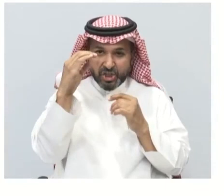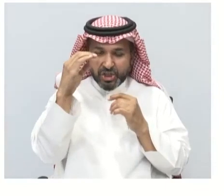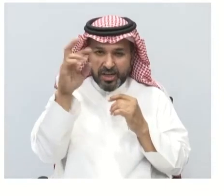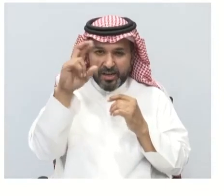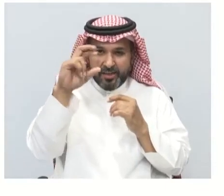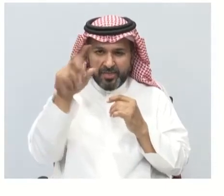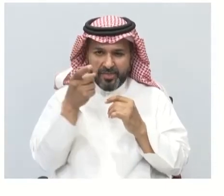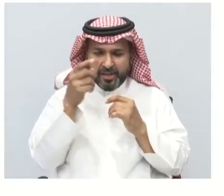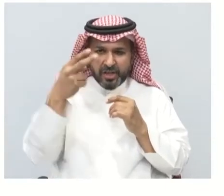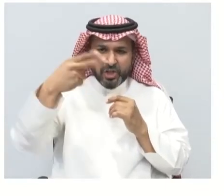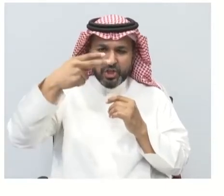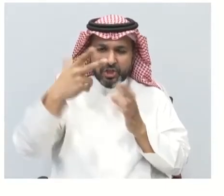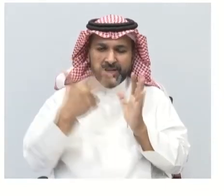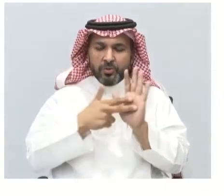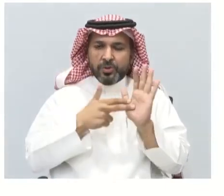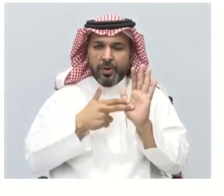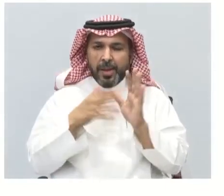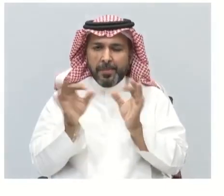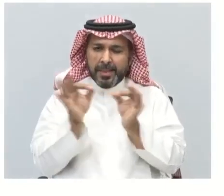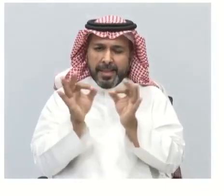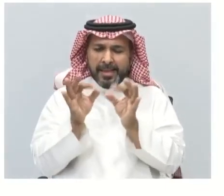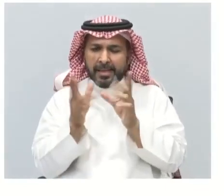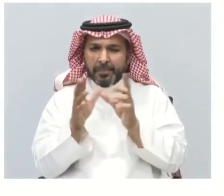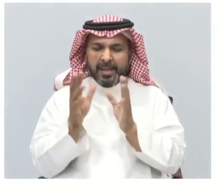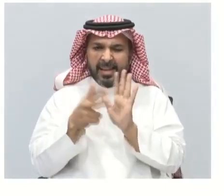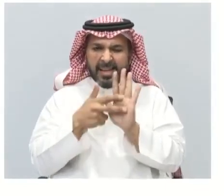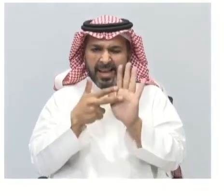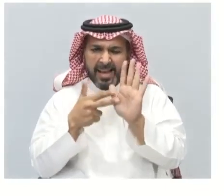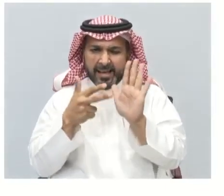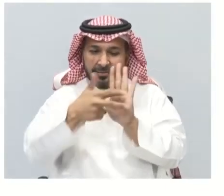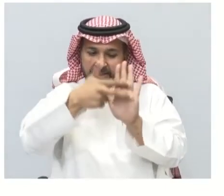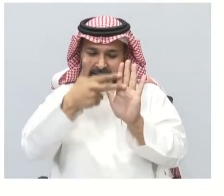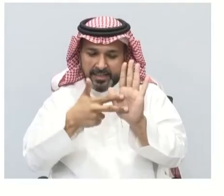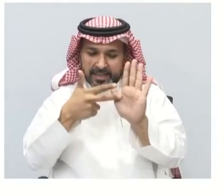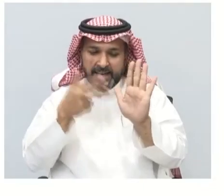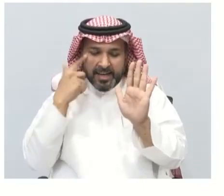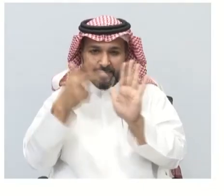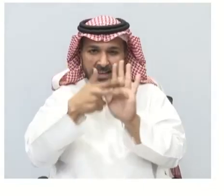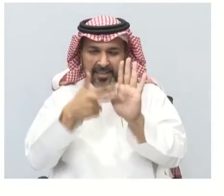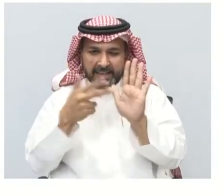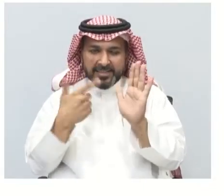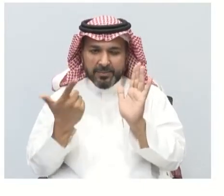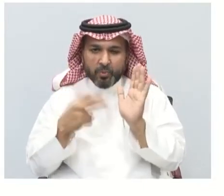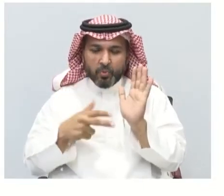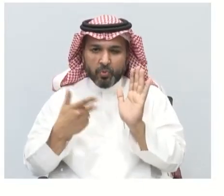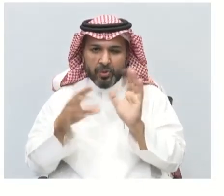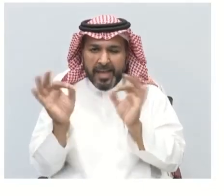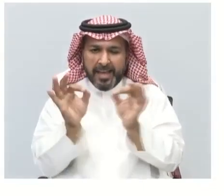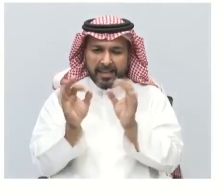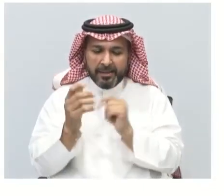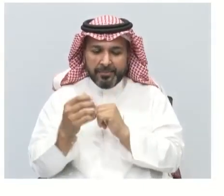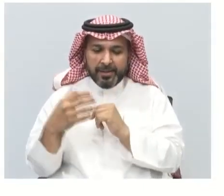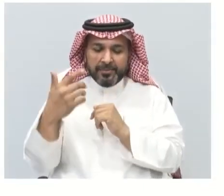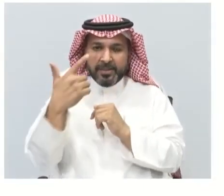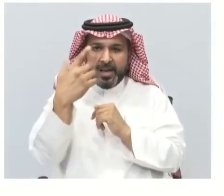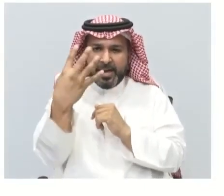النقطه بي ثم اوجدنا البعد بين النقطه بي والمستقيم هنا اللي يسمى عندي هنا المستقيم